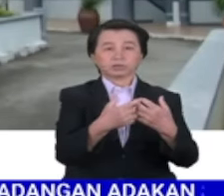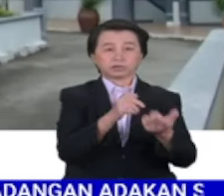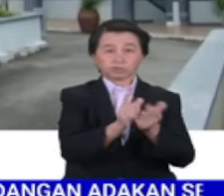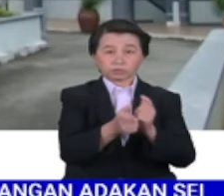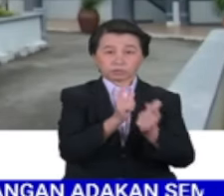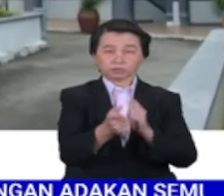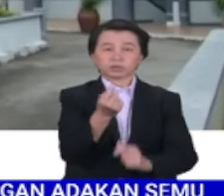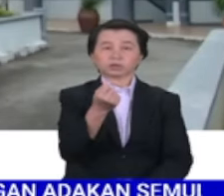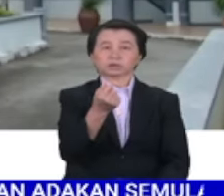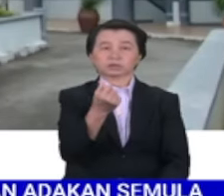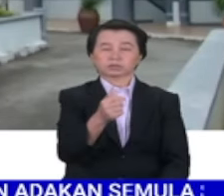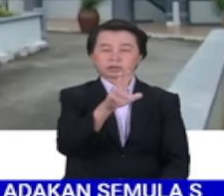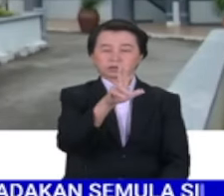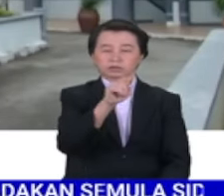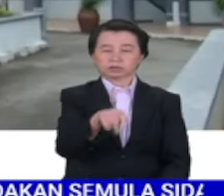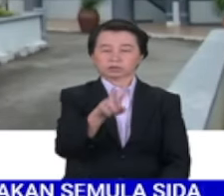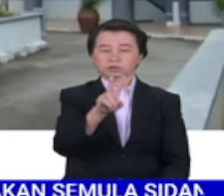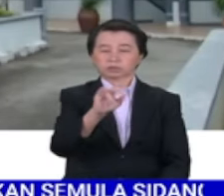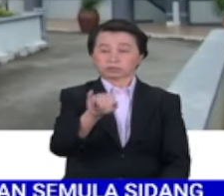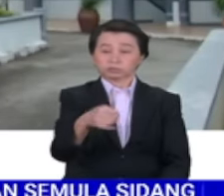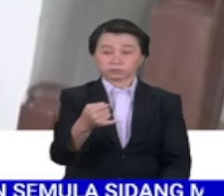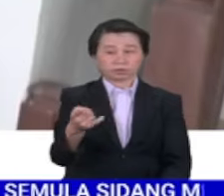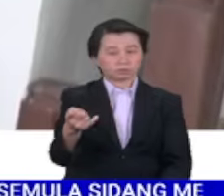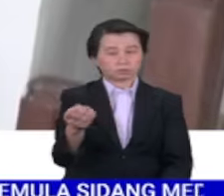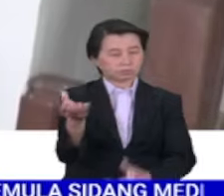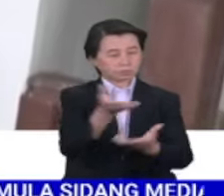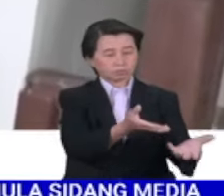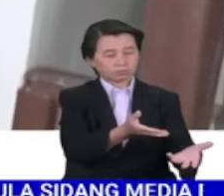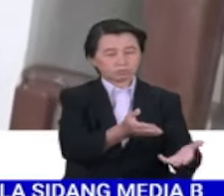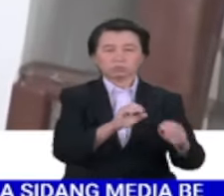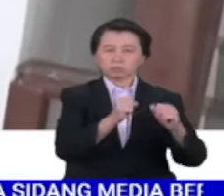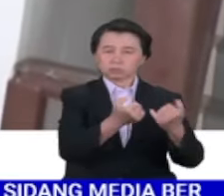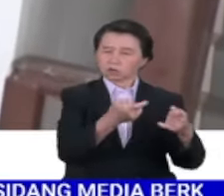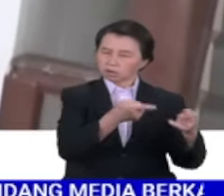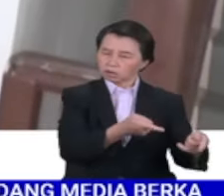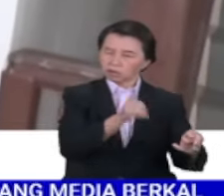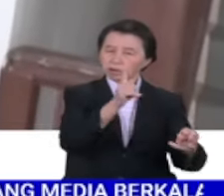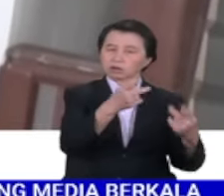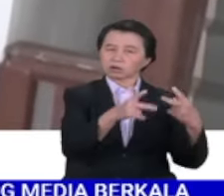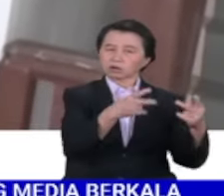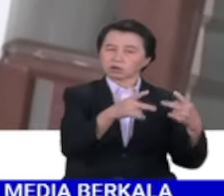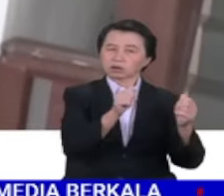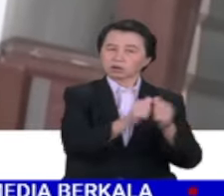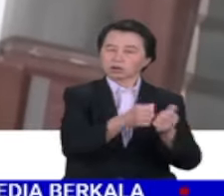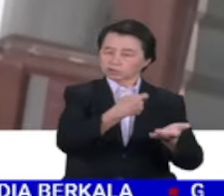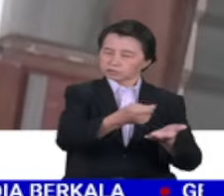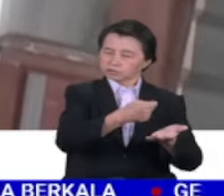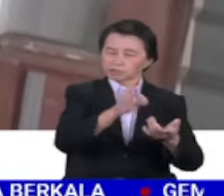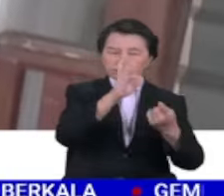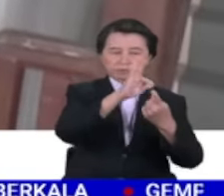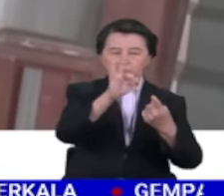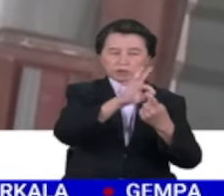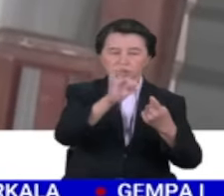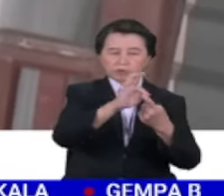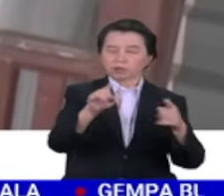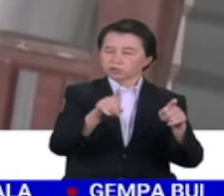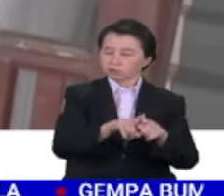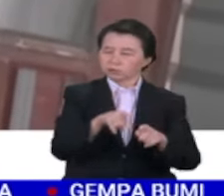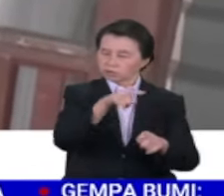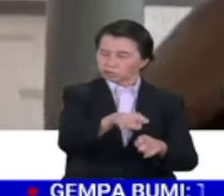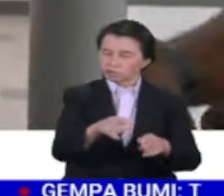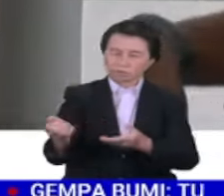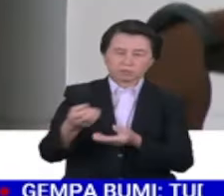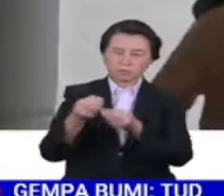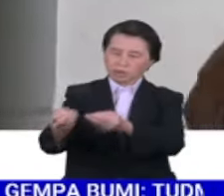Zombie bernilai lebih 3 berperan 2 juta Ringgit milik sebuah Syarikat ke sebuah premis yang disewa di pulau Pinang sebagaimana